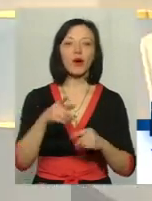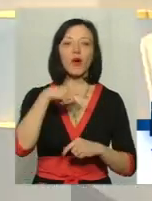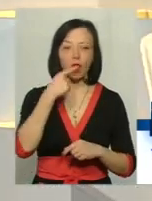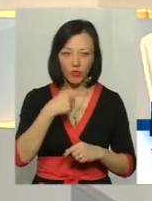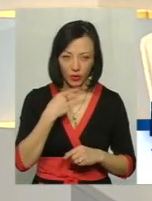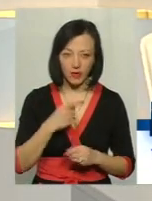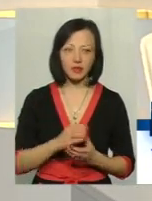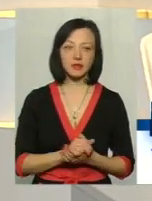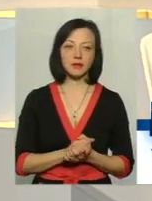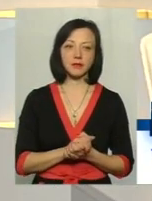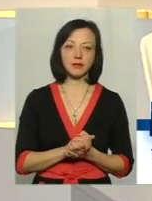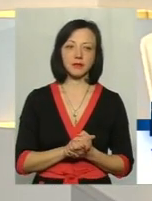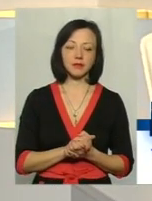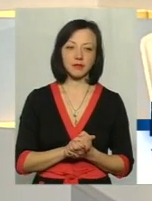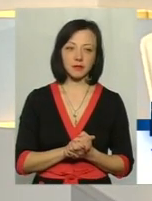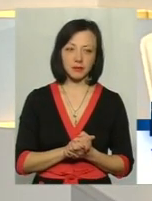Говоріть, будь ласка.